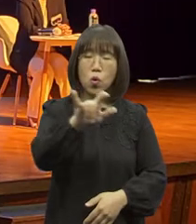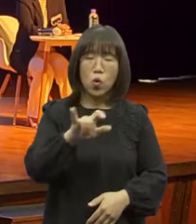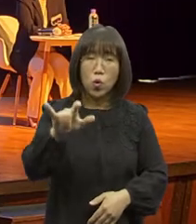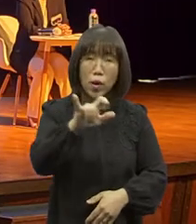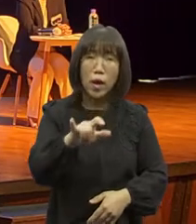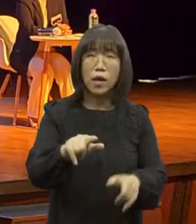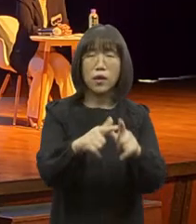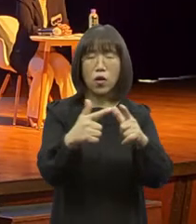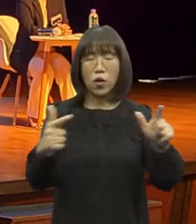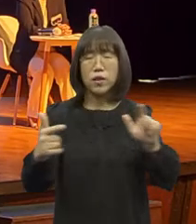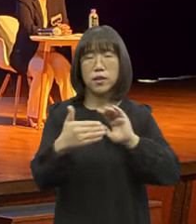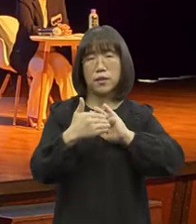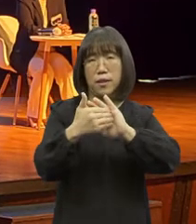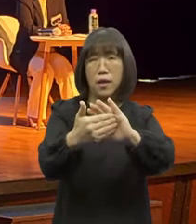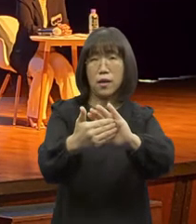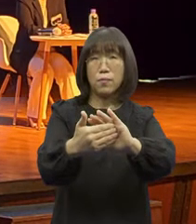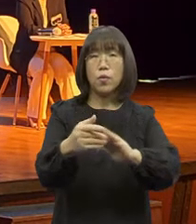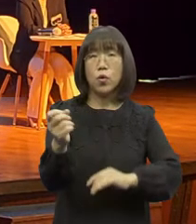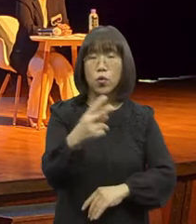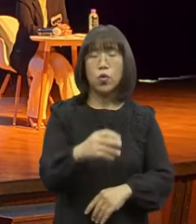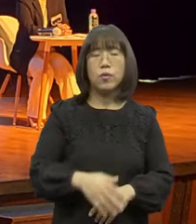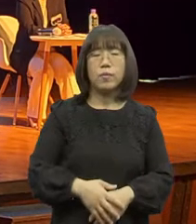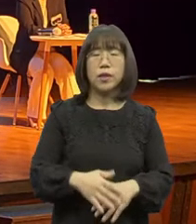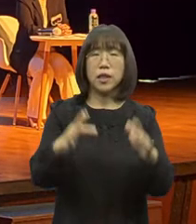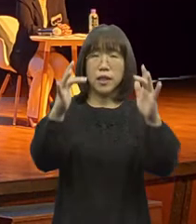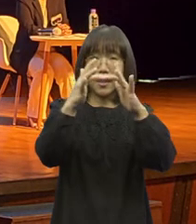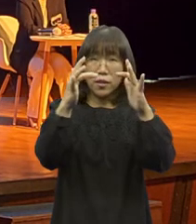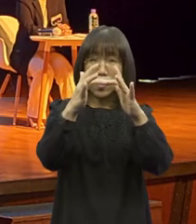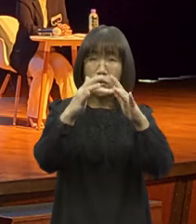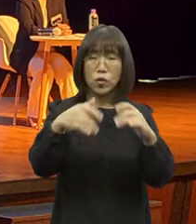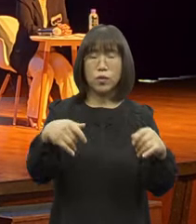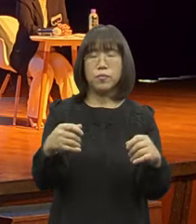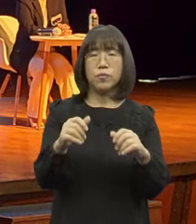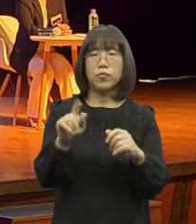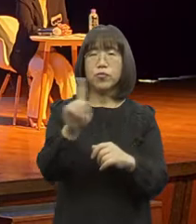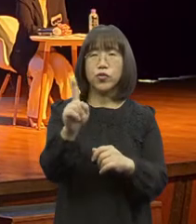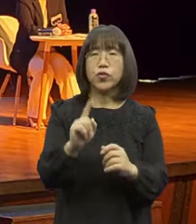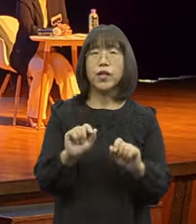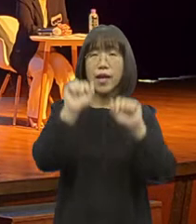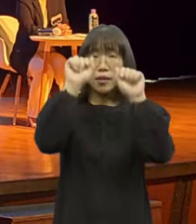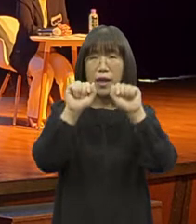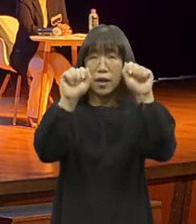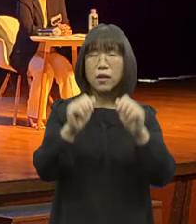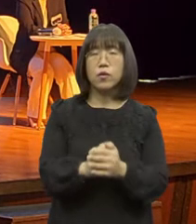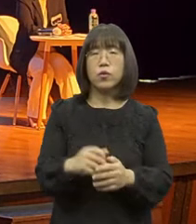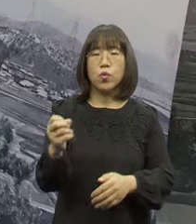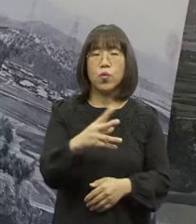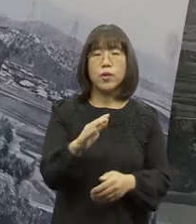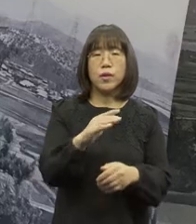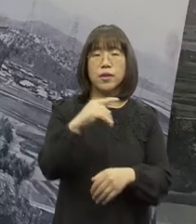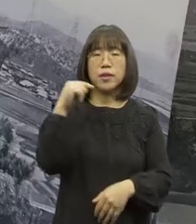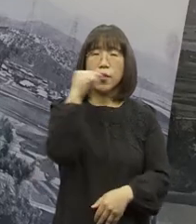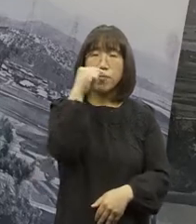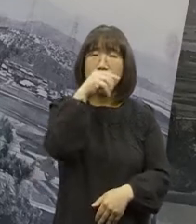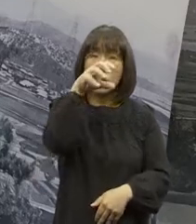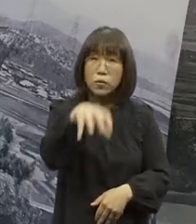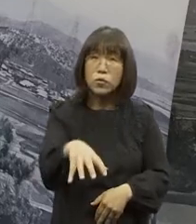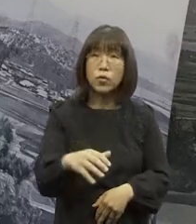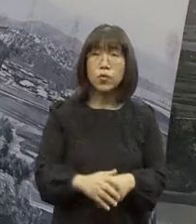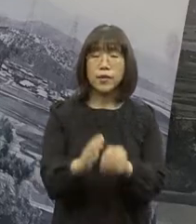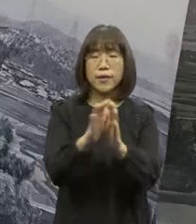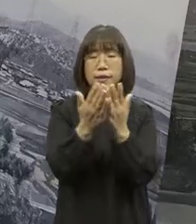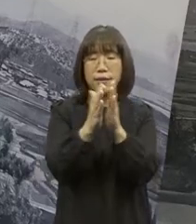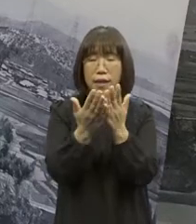코로나 1구 대응 온라인 협 치 공론장 과 랜선 워크 조문영 염창동 변천사 책자 제작